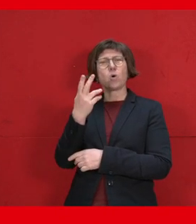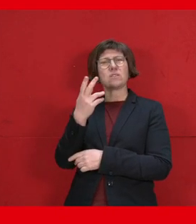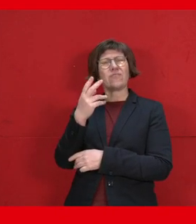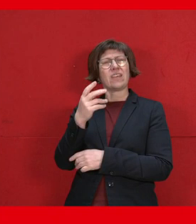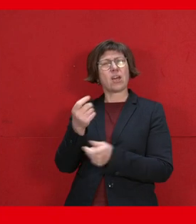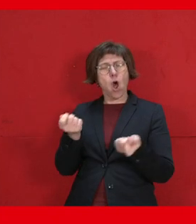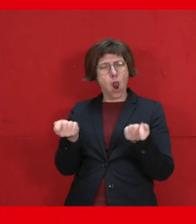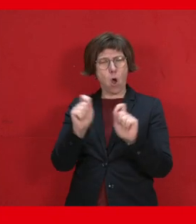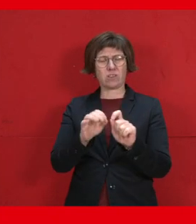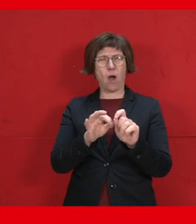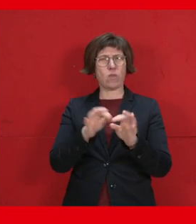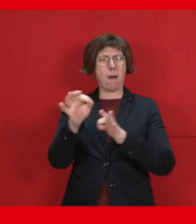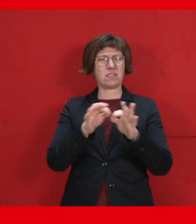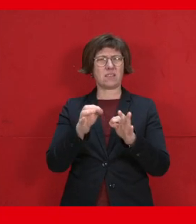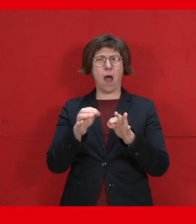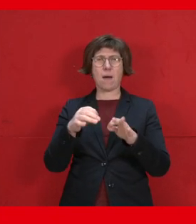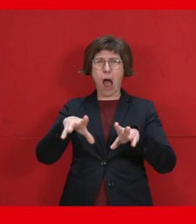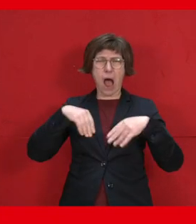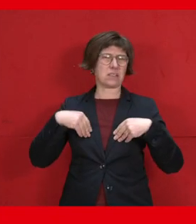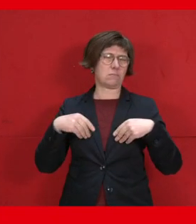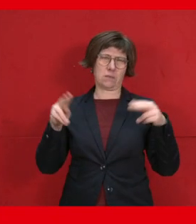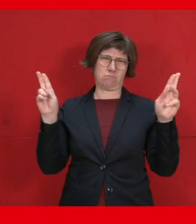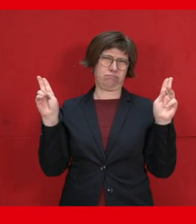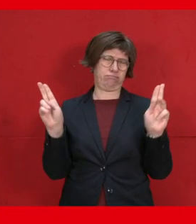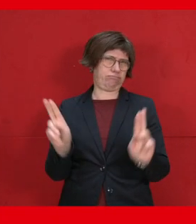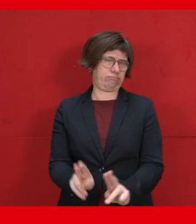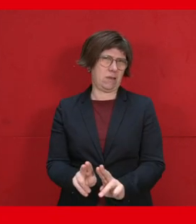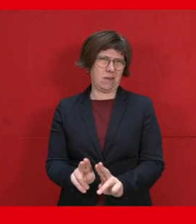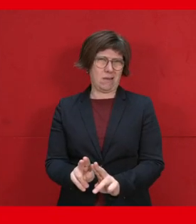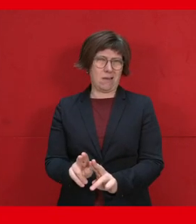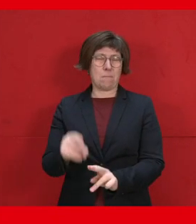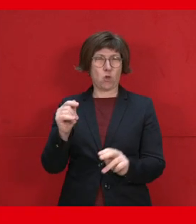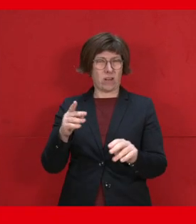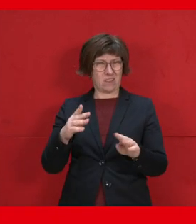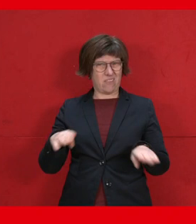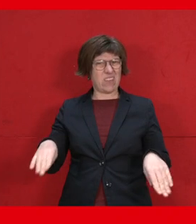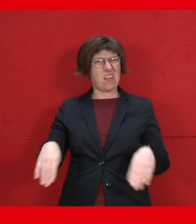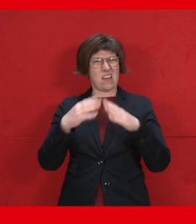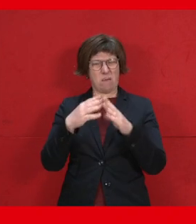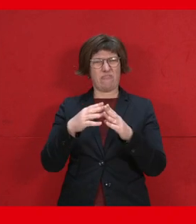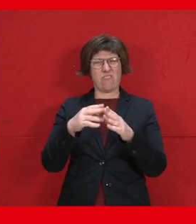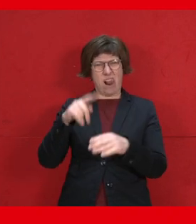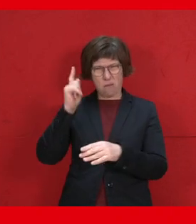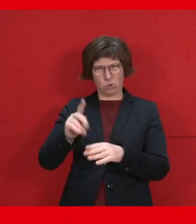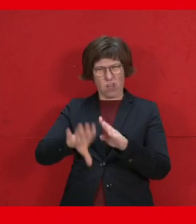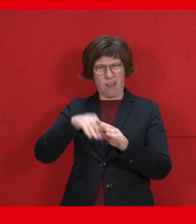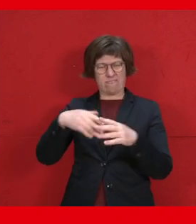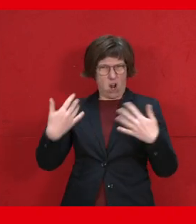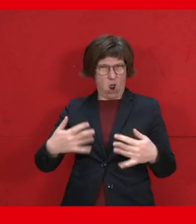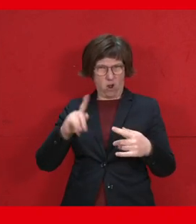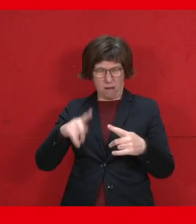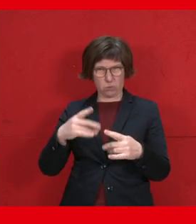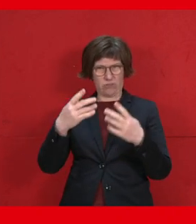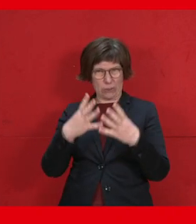ergriffenen Lockdown-Maßnahmen schwindet laut aktueller Umfrage. Muss nach dem 14. Februar mit Lockerungen begonnen werden?